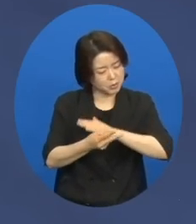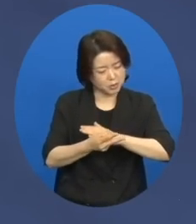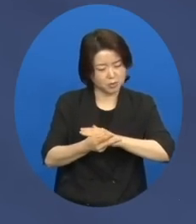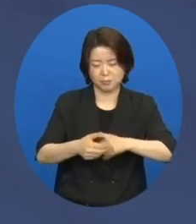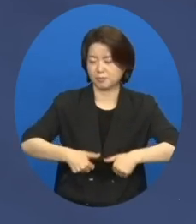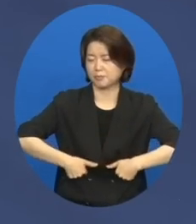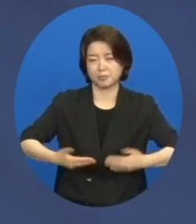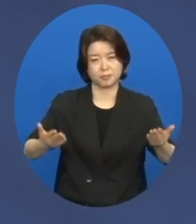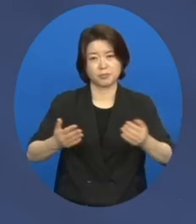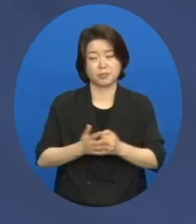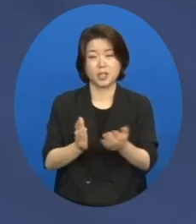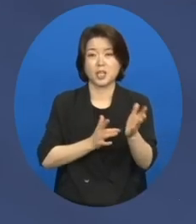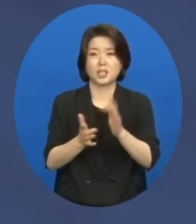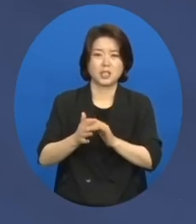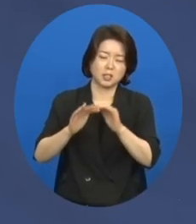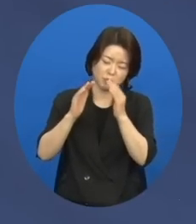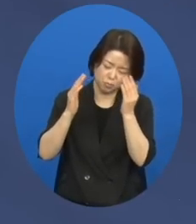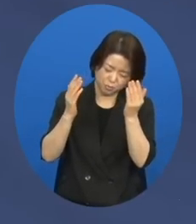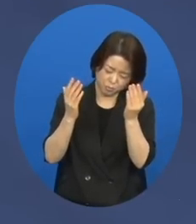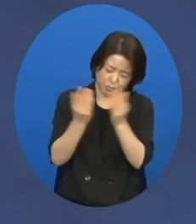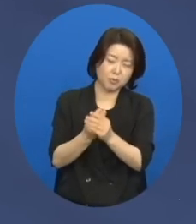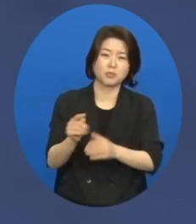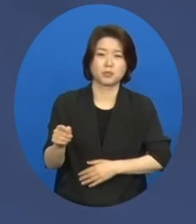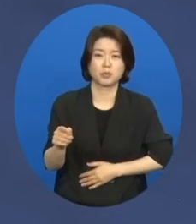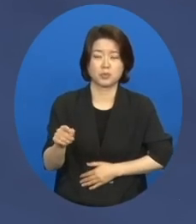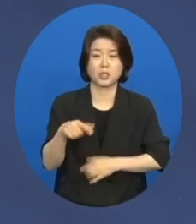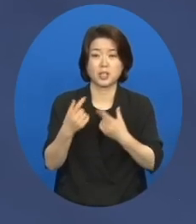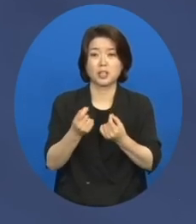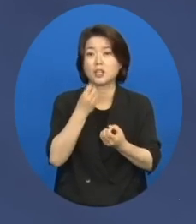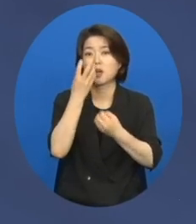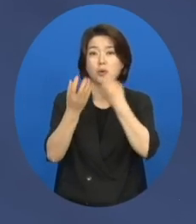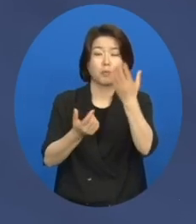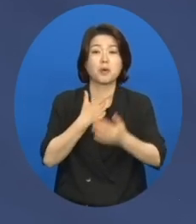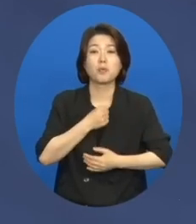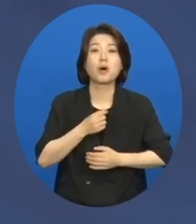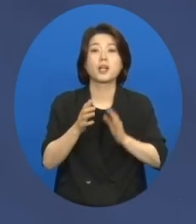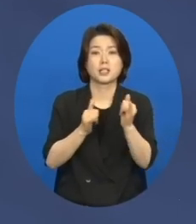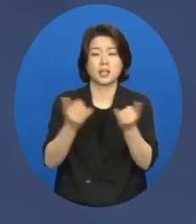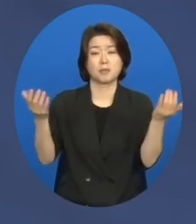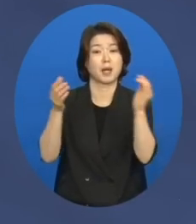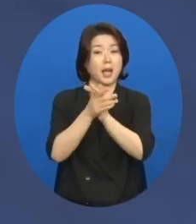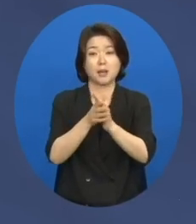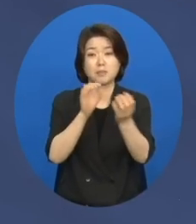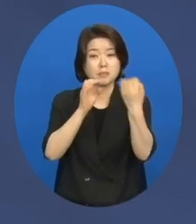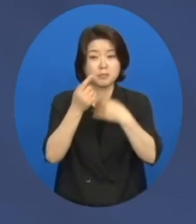없어요. 예수님이 전부예요. 여러분 이렇게 고백하기를 원하시는 분 아멘 합시다.